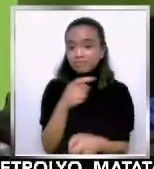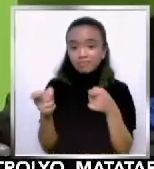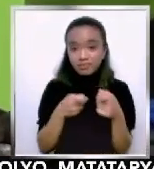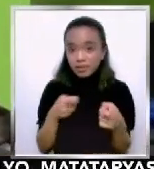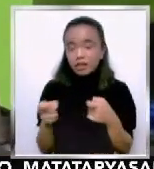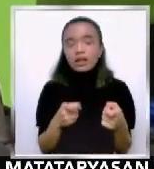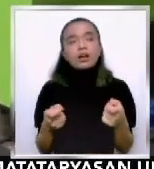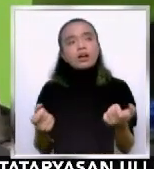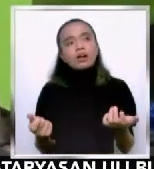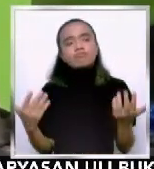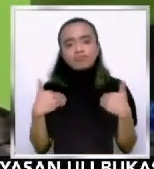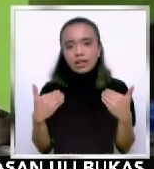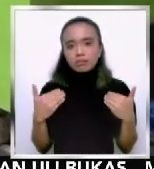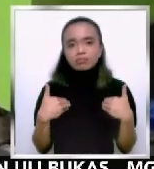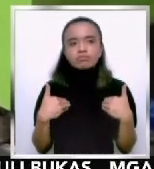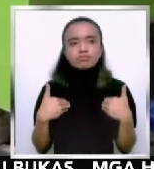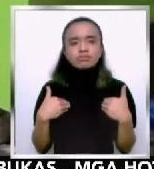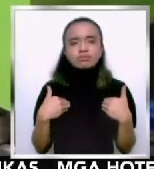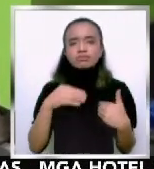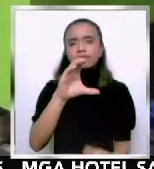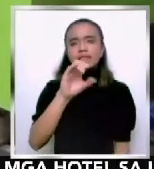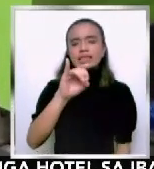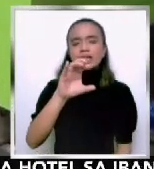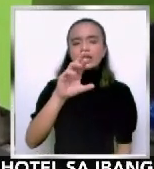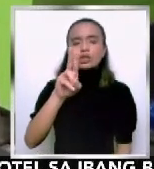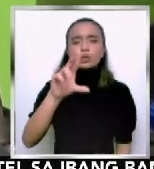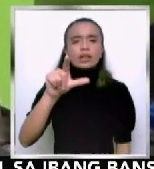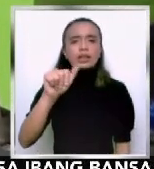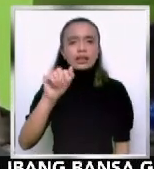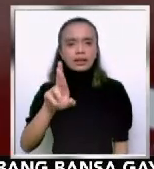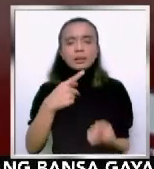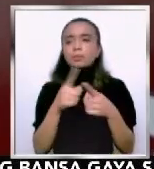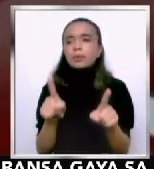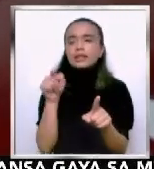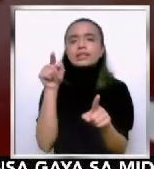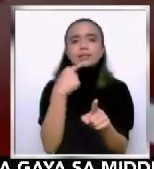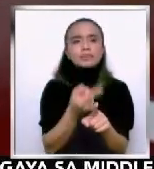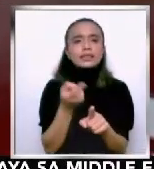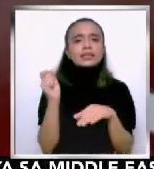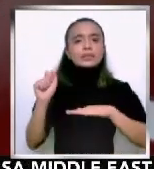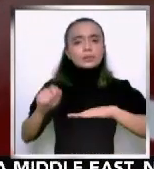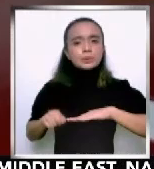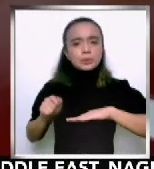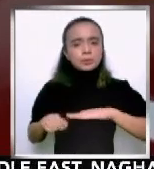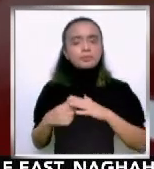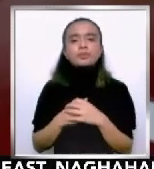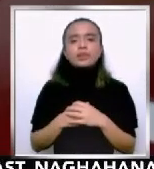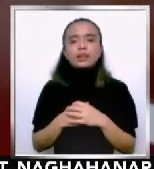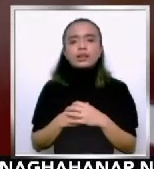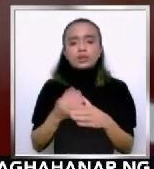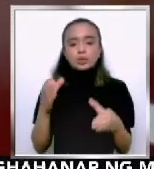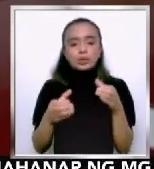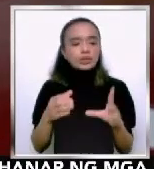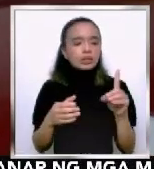May circular po tayo pero naka-injunction po yan sa court. Ongoing po yung case between DOE